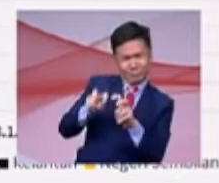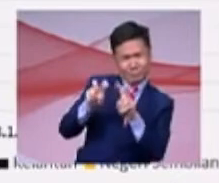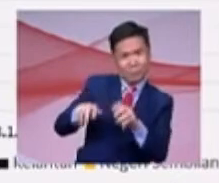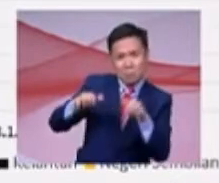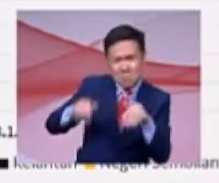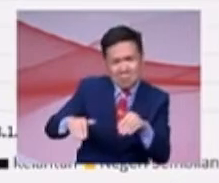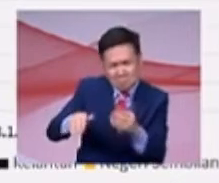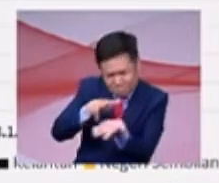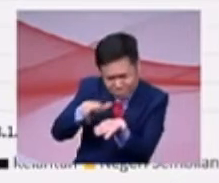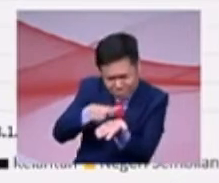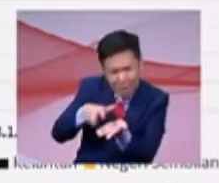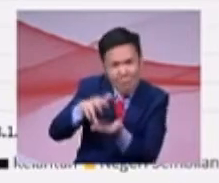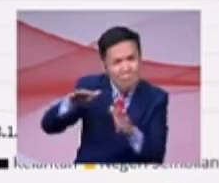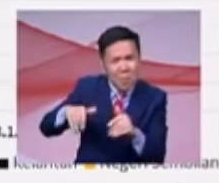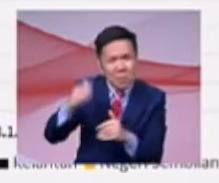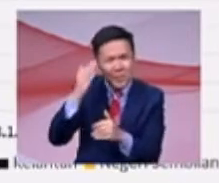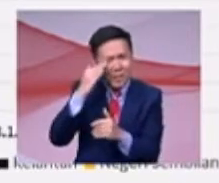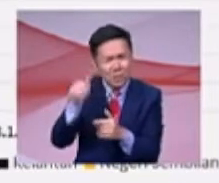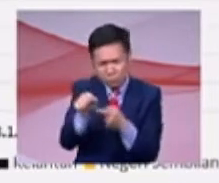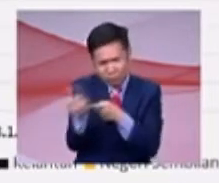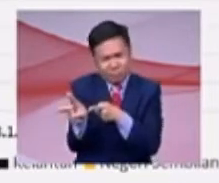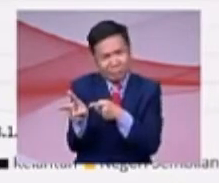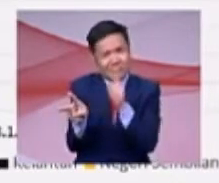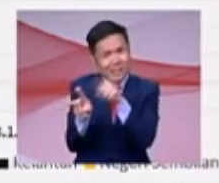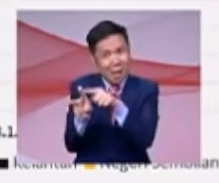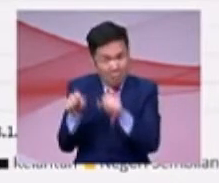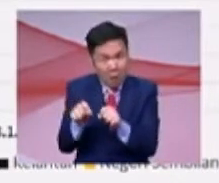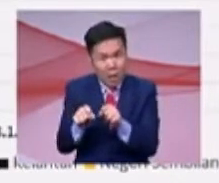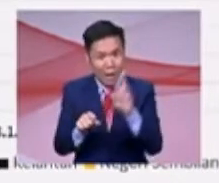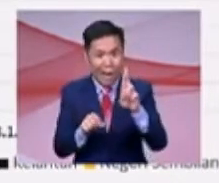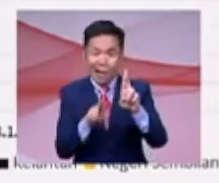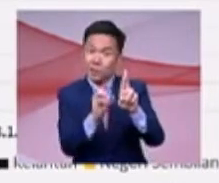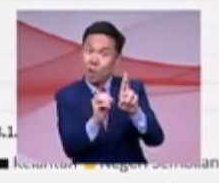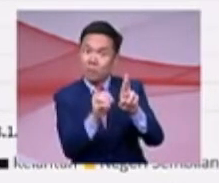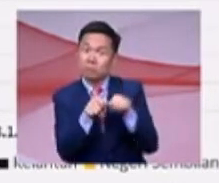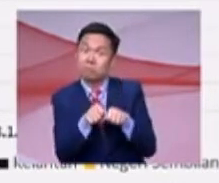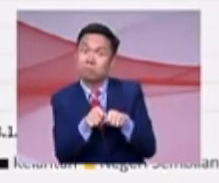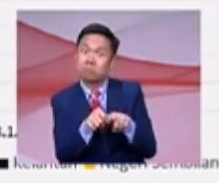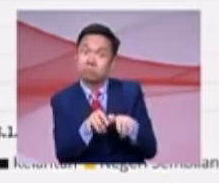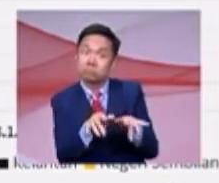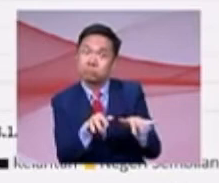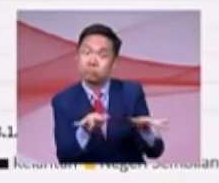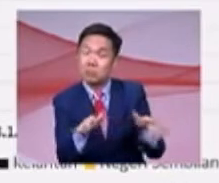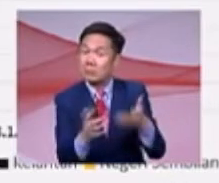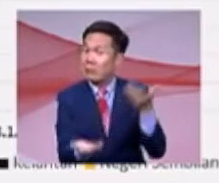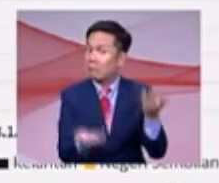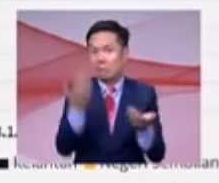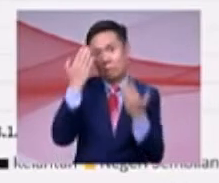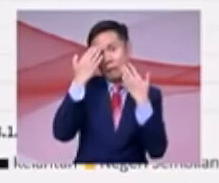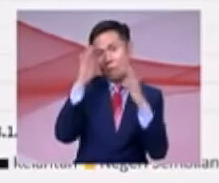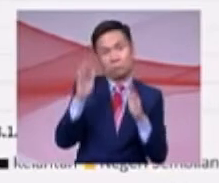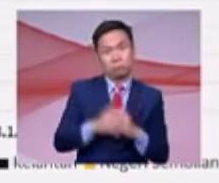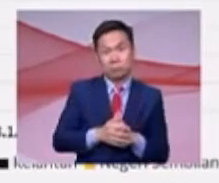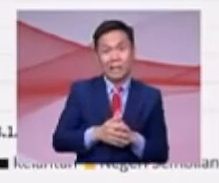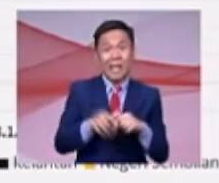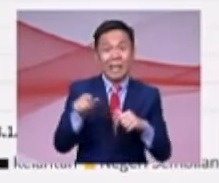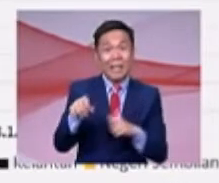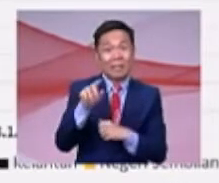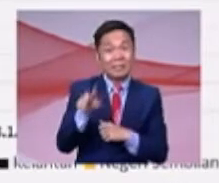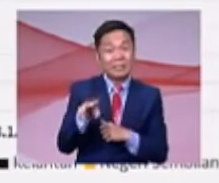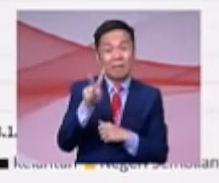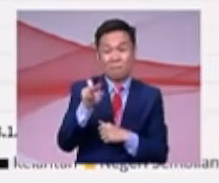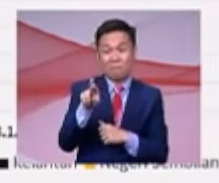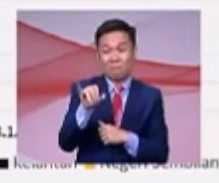lagi ataupun tak maklum dari segi keboleh jangkitan dan kadar keganasan, iaitu kita panggil variant